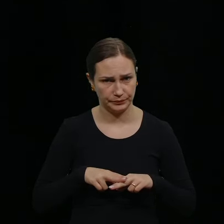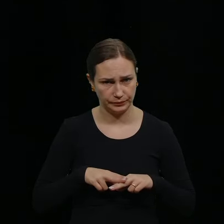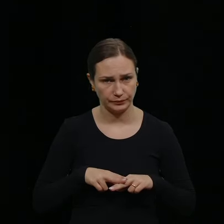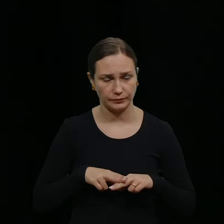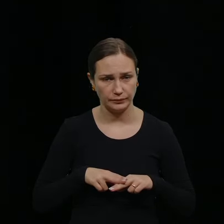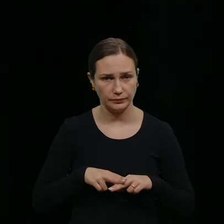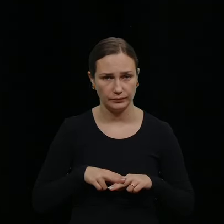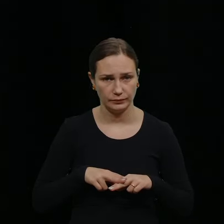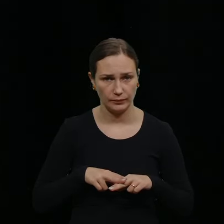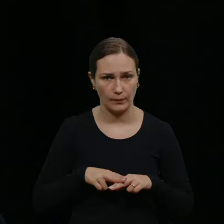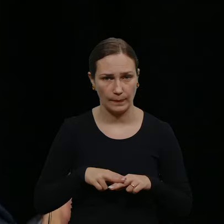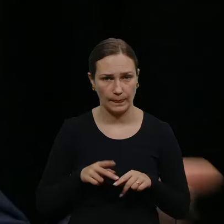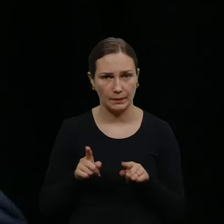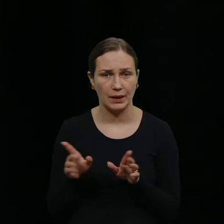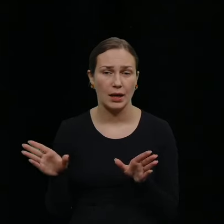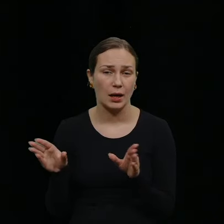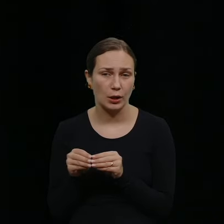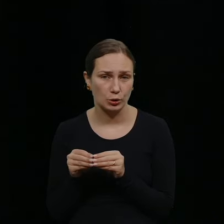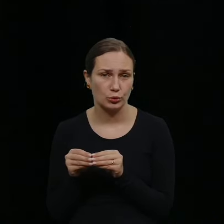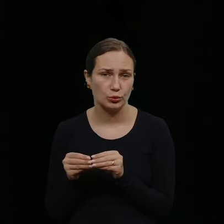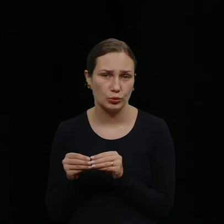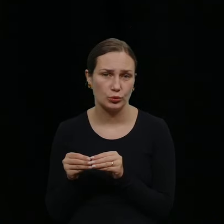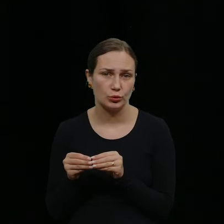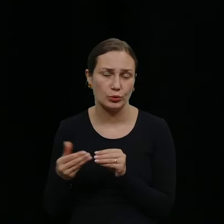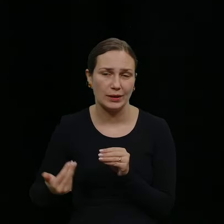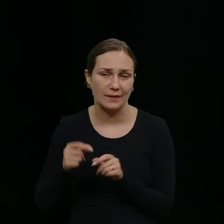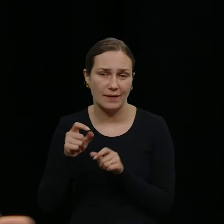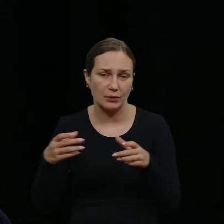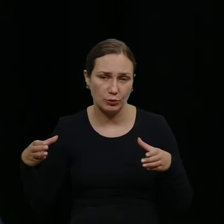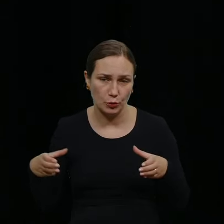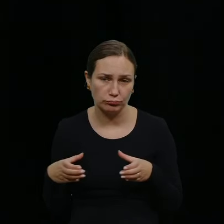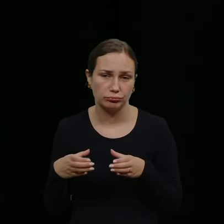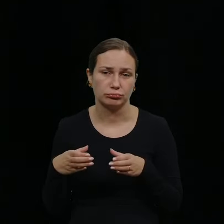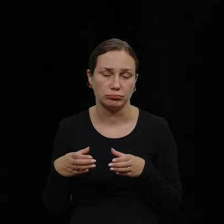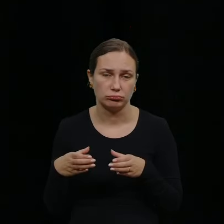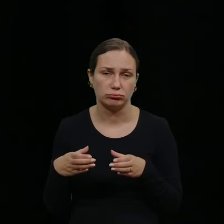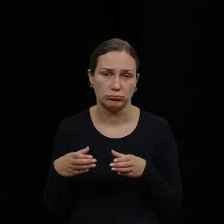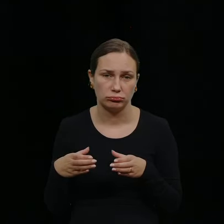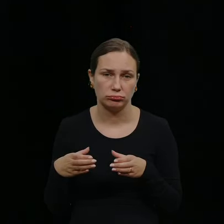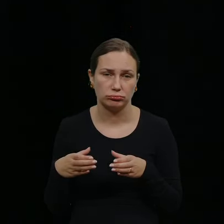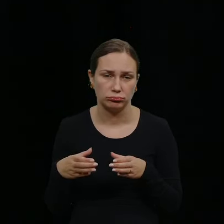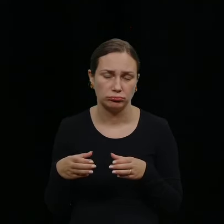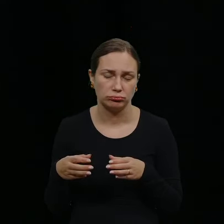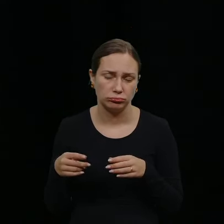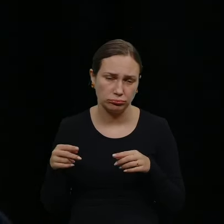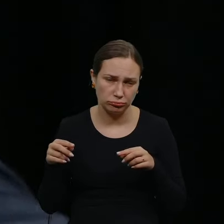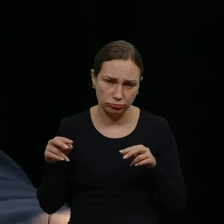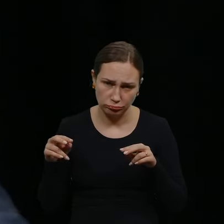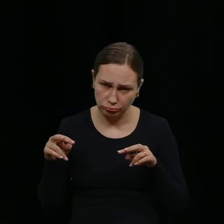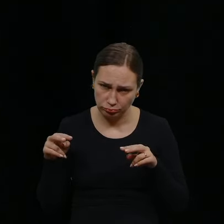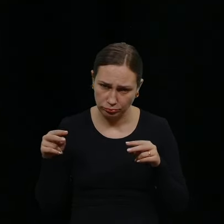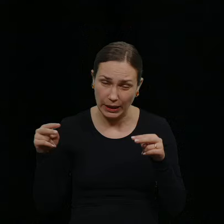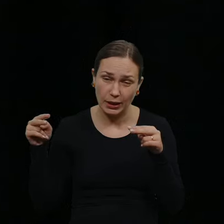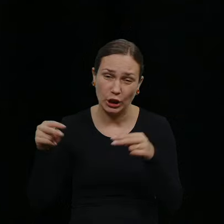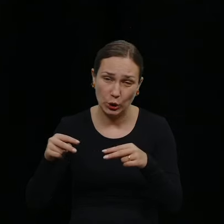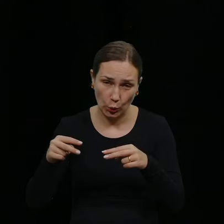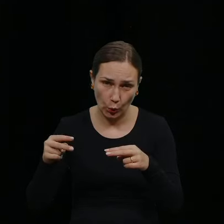dėka, galbūt ir kartu su telkiant gyventojus, reiškia ir įrodinėjant, kad tas